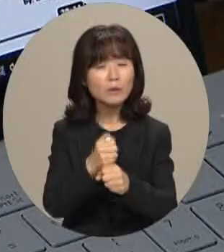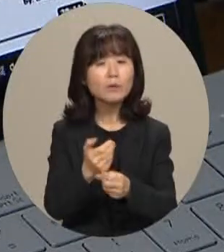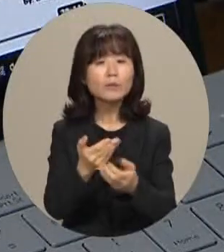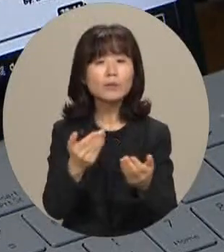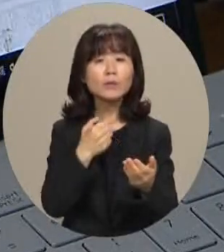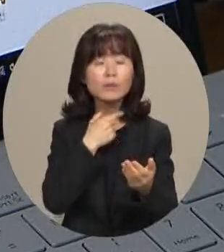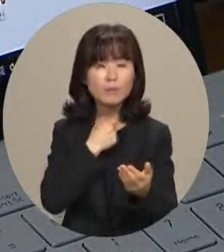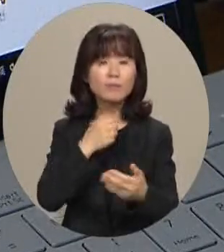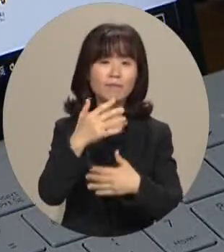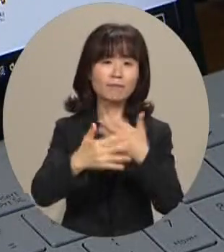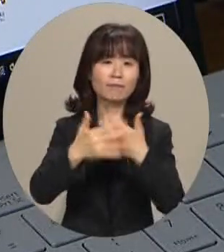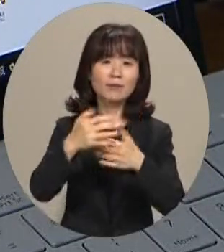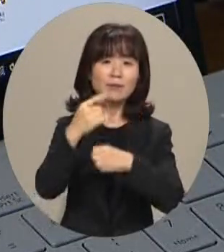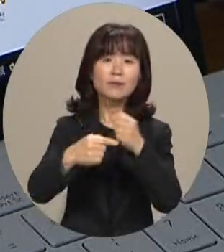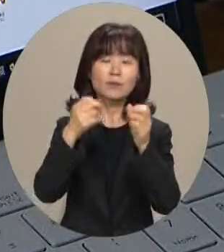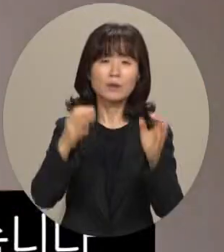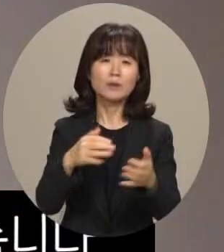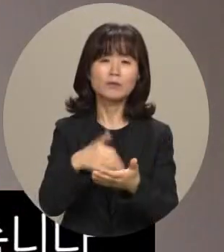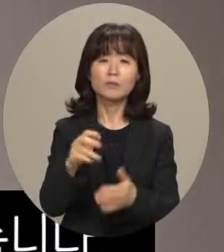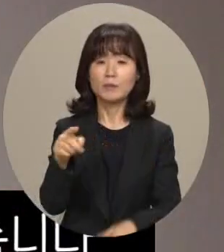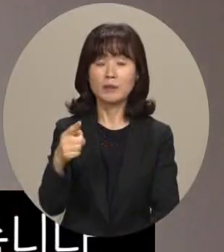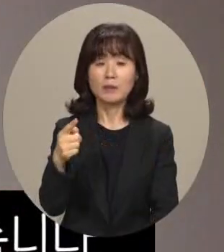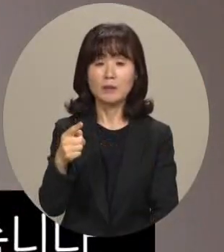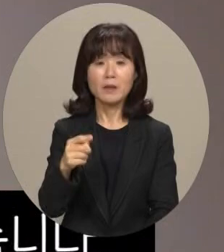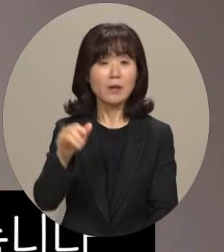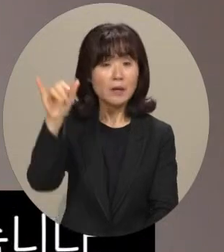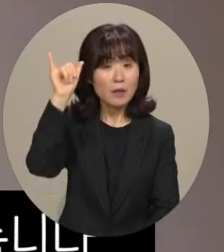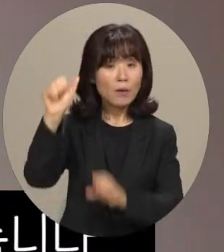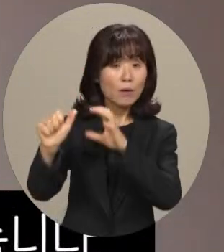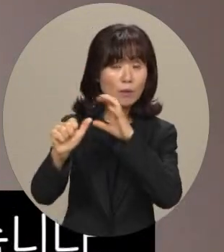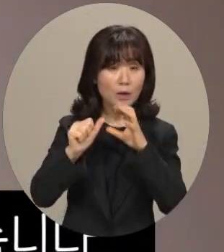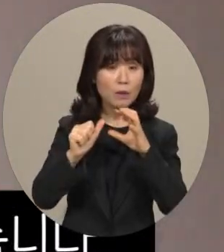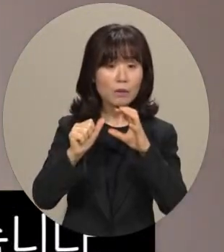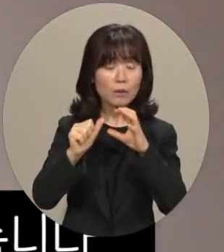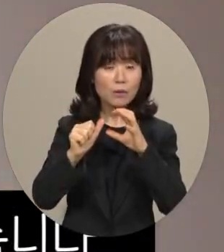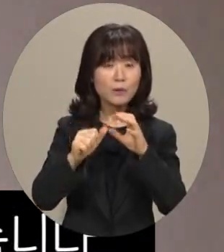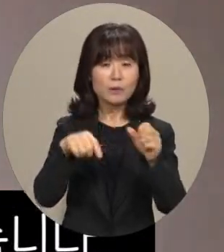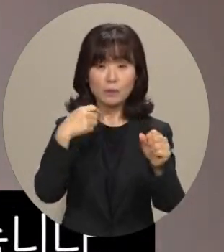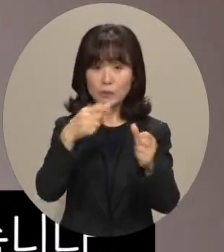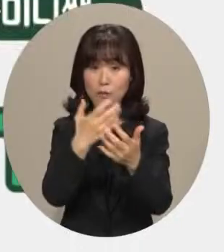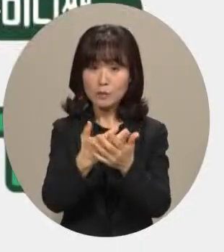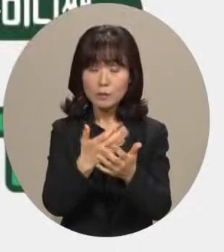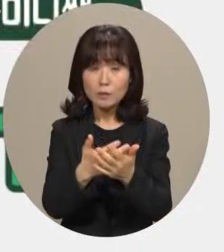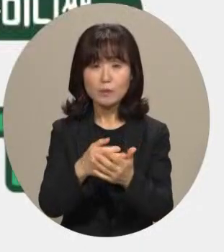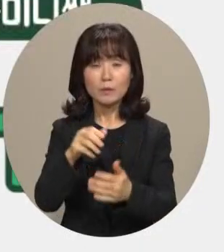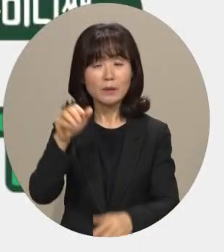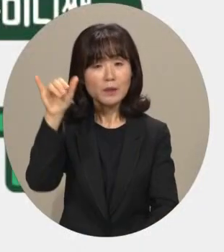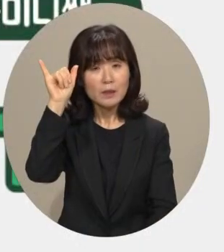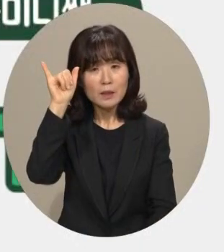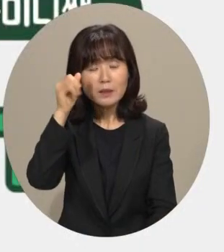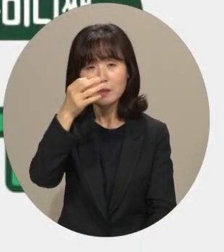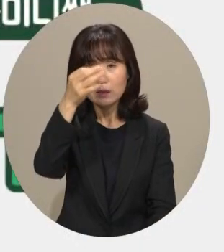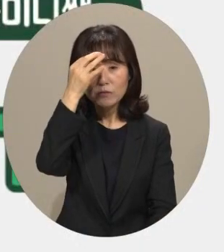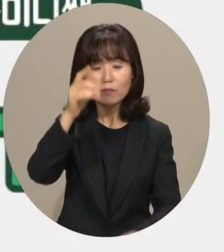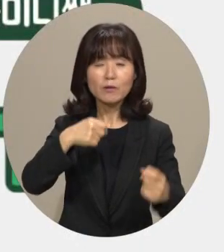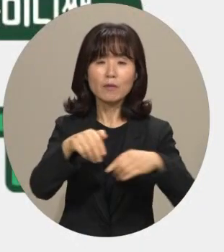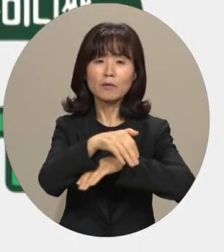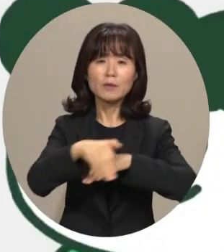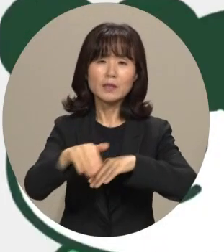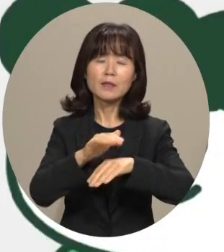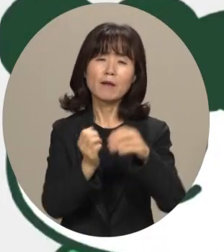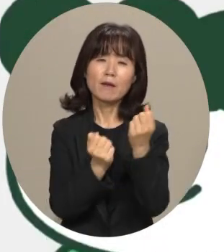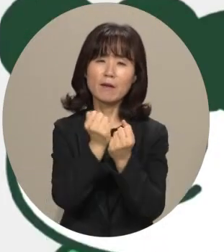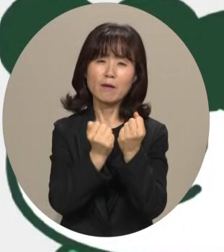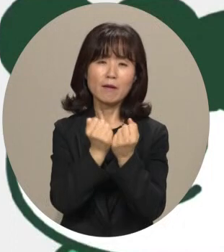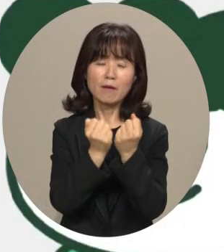영상만 지난 1년 동안 100여개 인공지능을 활용한 개기 교육 자료부터 AI 기술과 정책을 쉽게 풀어주는